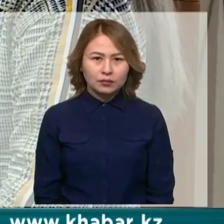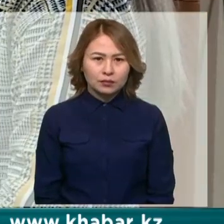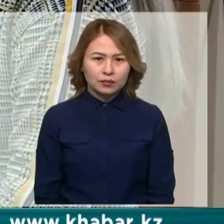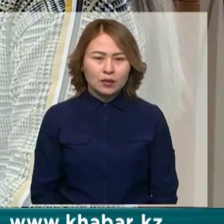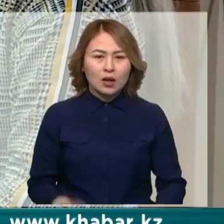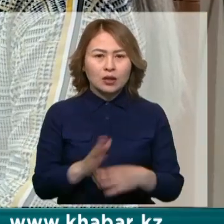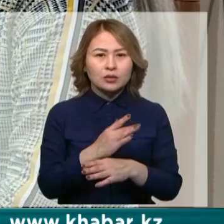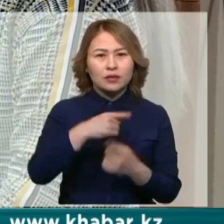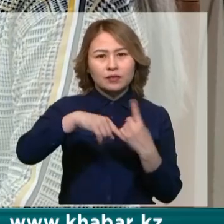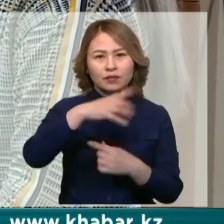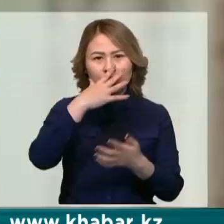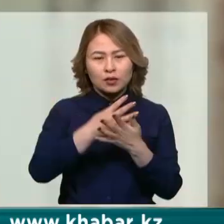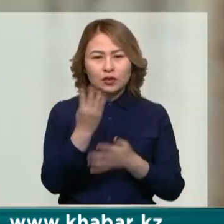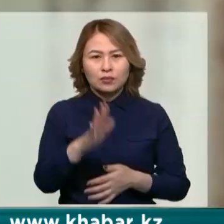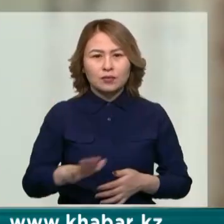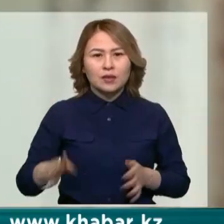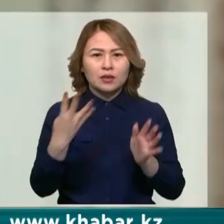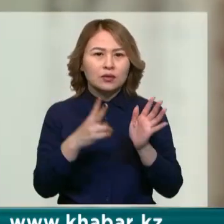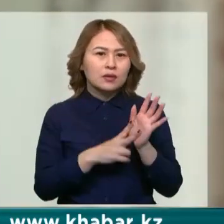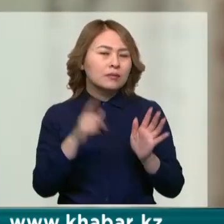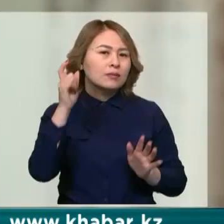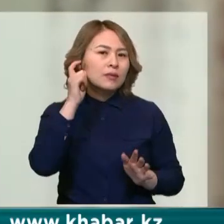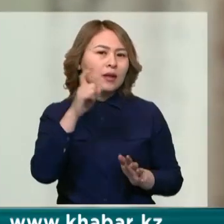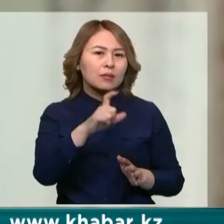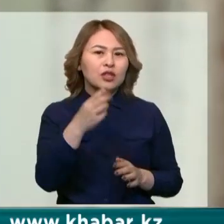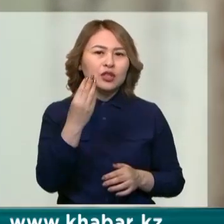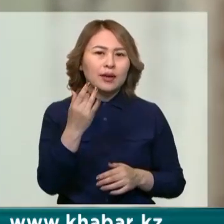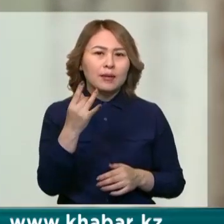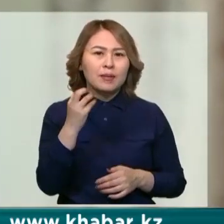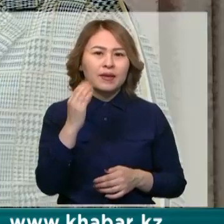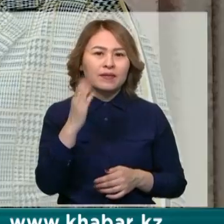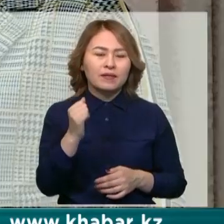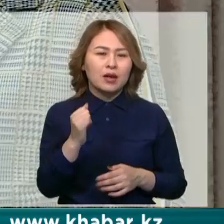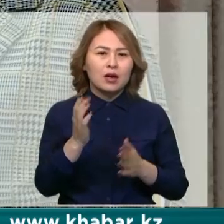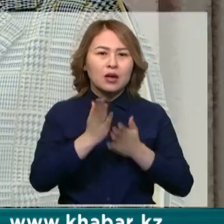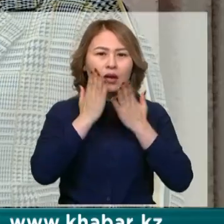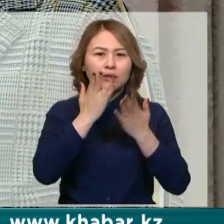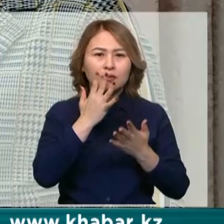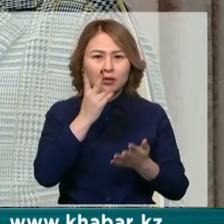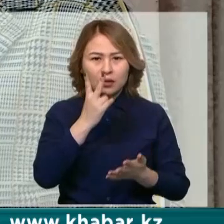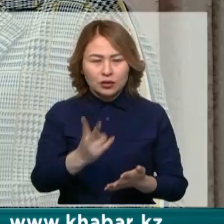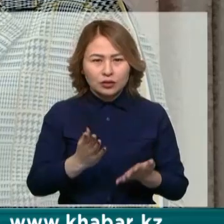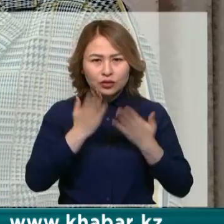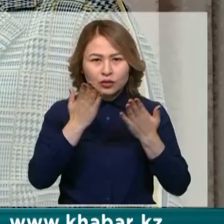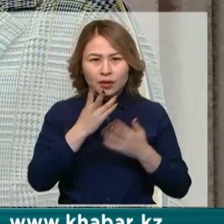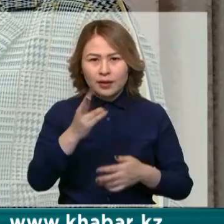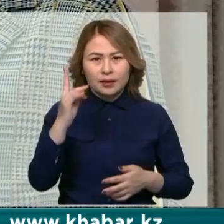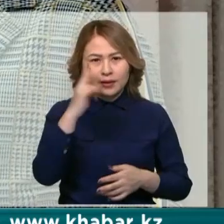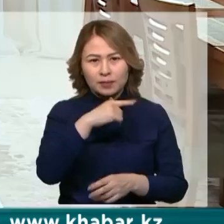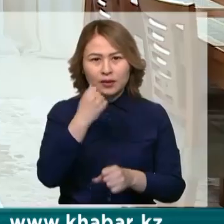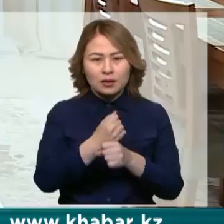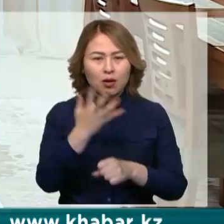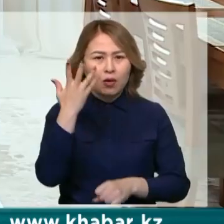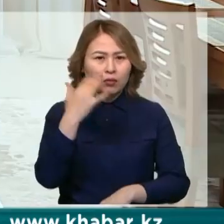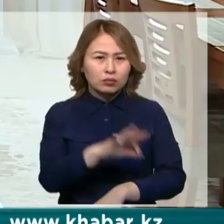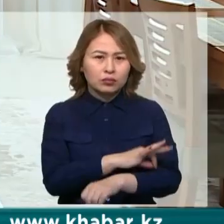Жеке кәсіпкер төрт баланың анасы 47 жастағы Елмира Шегірбаева шетелдік басылымның пайымен келіспейді. Өйткені жолдас екеу